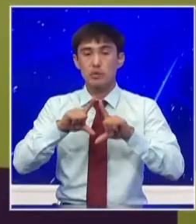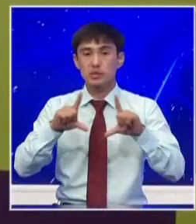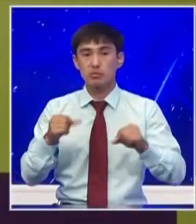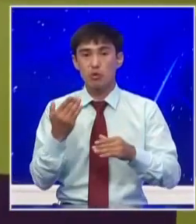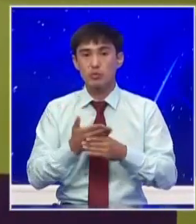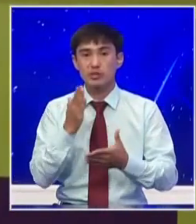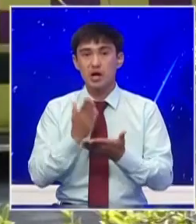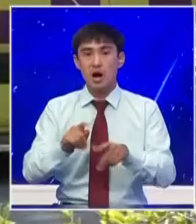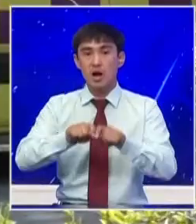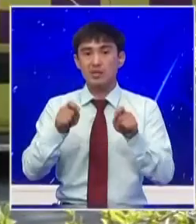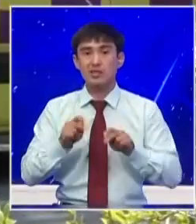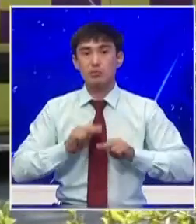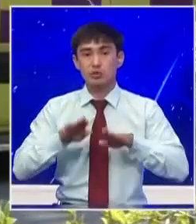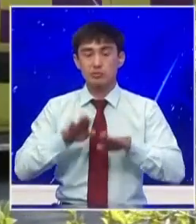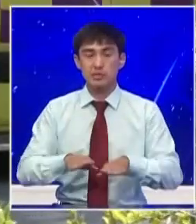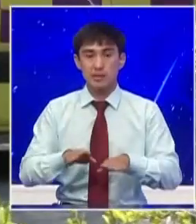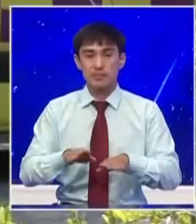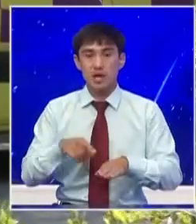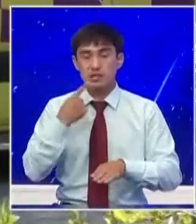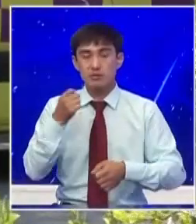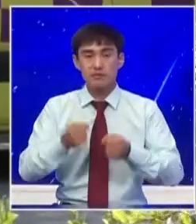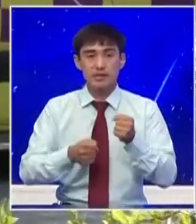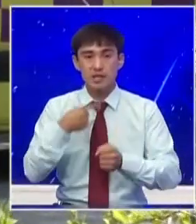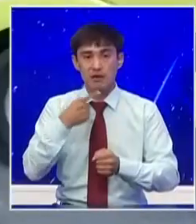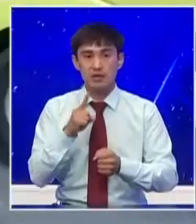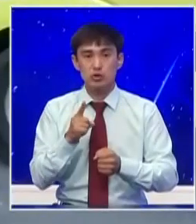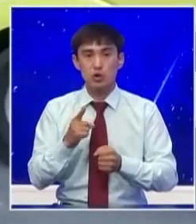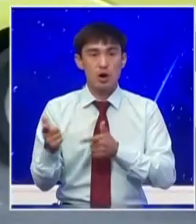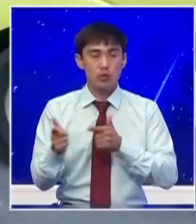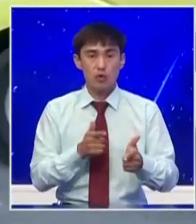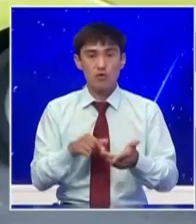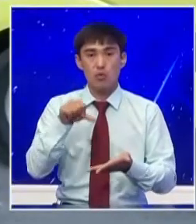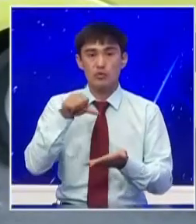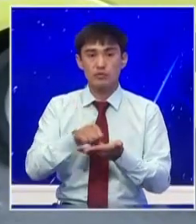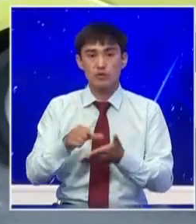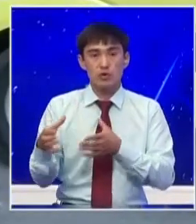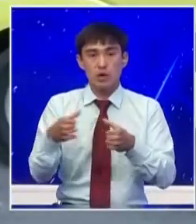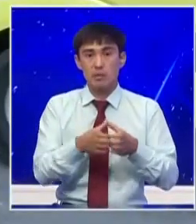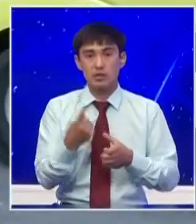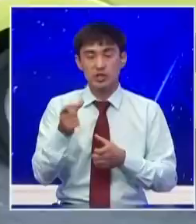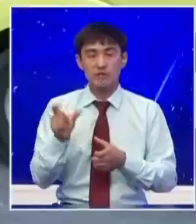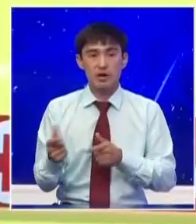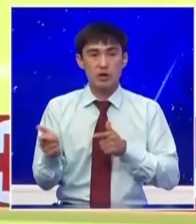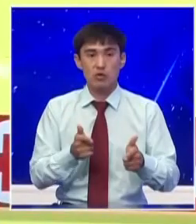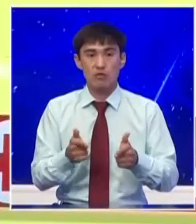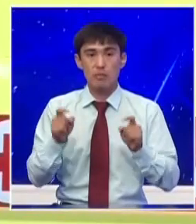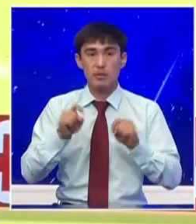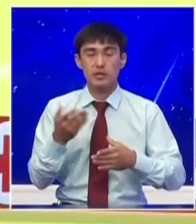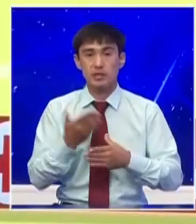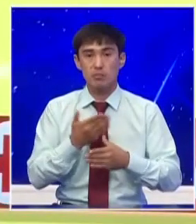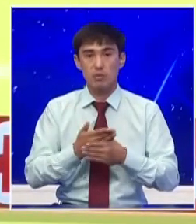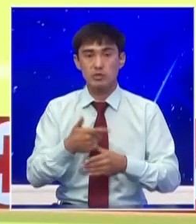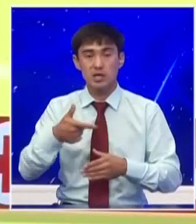медицинской помощи открыты вакансии. Как говорят сами водители неотложки, они готовы принять в свою команду человека, готового прийти на